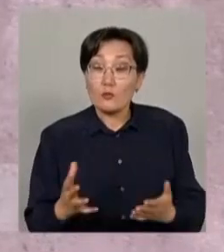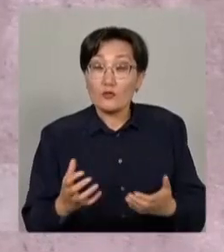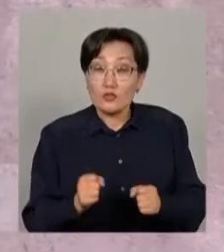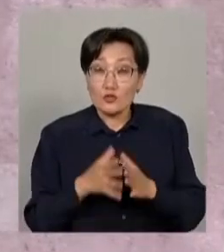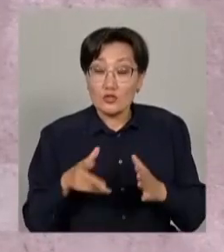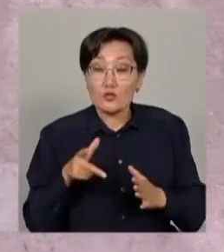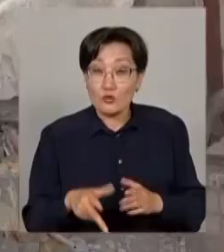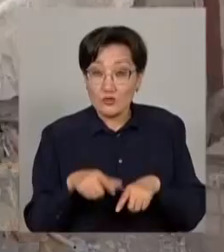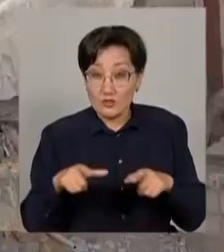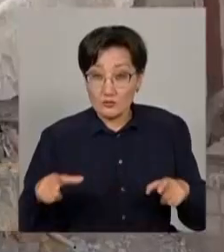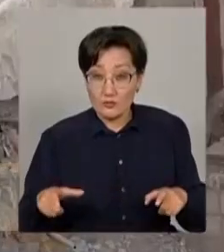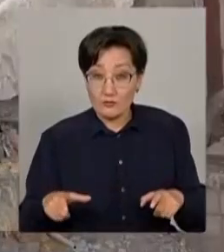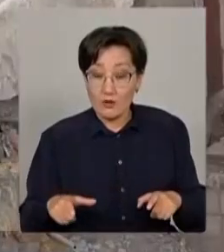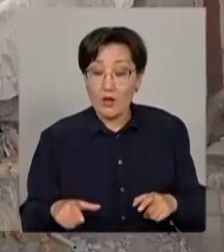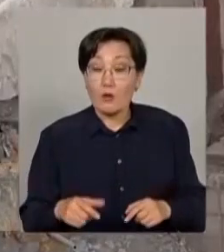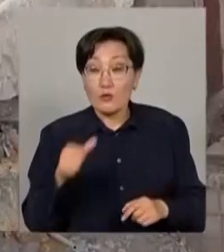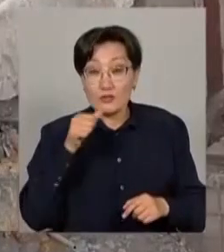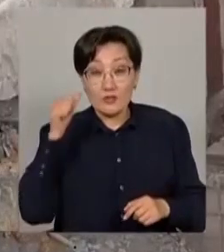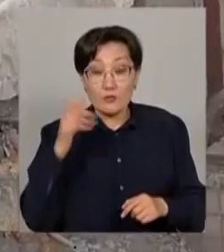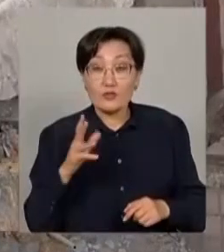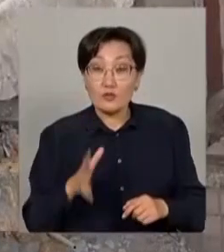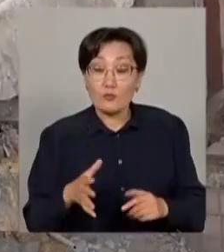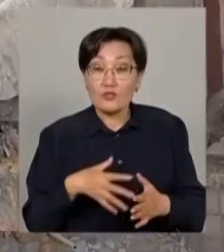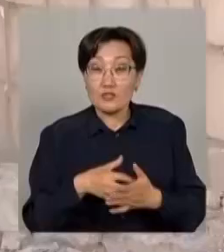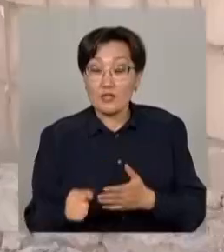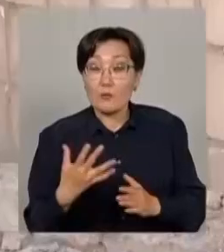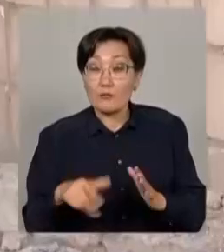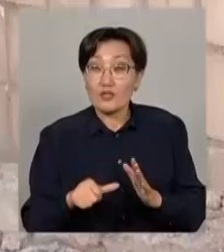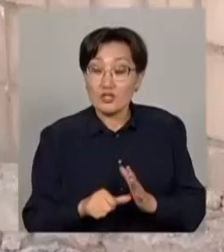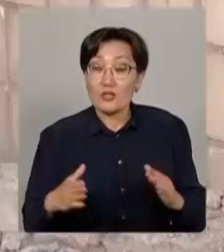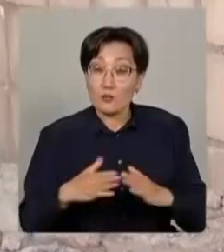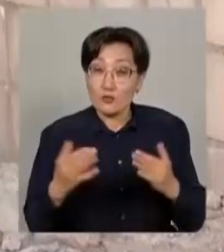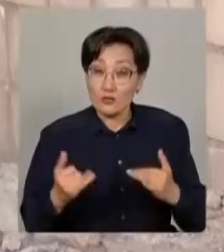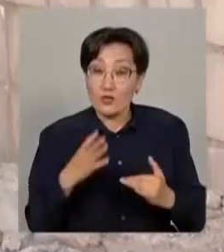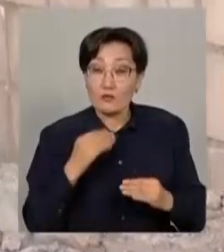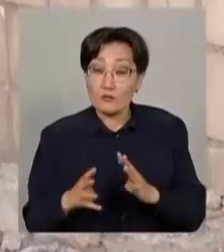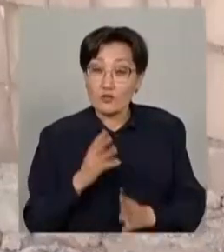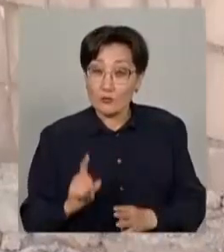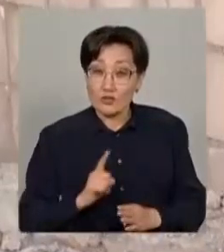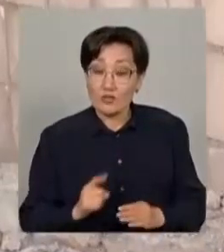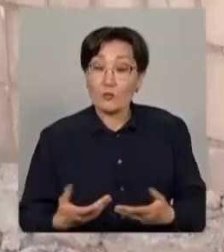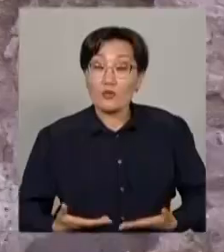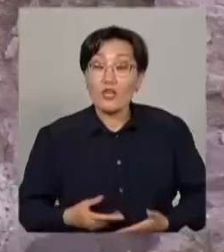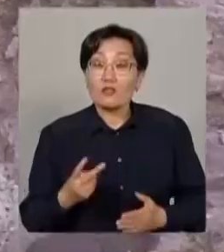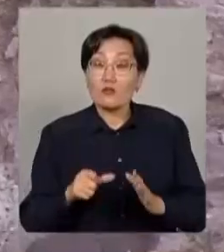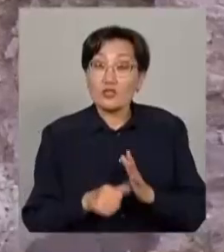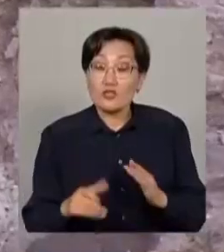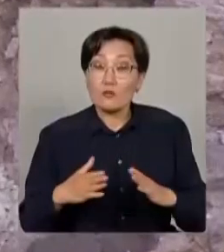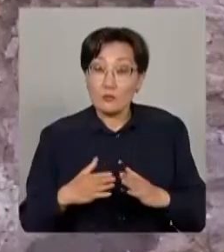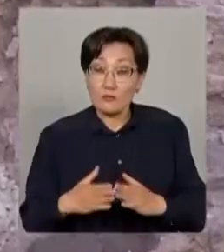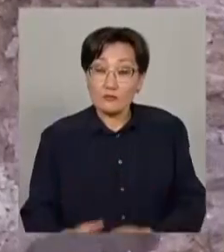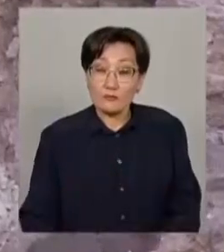более 3000 собственников. За прошлые 5 лет снесли еще 56 зданий. Сейчас, в своей очереди, ждут жильцы 206 жилых